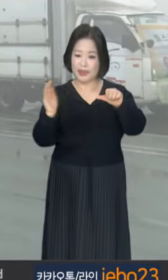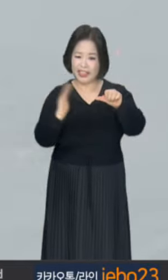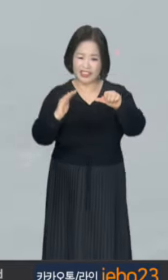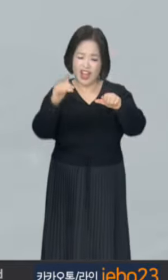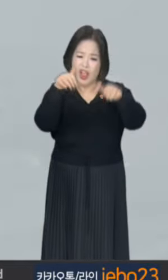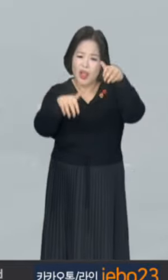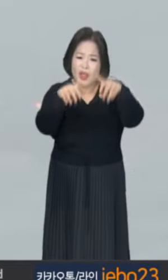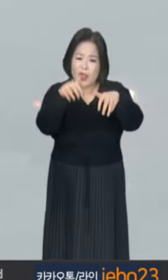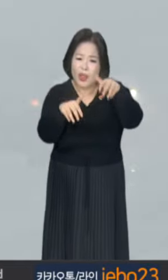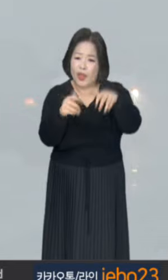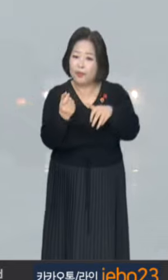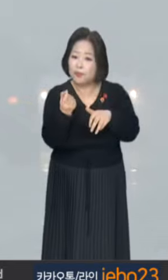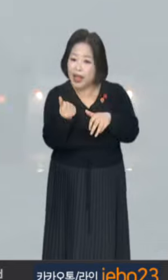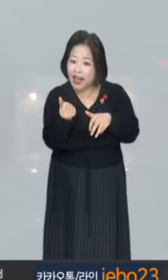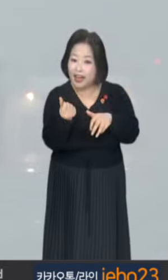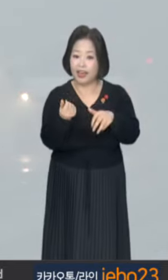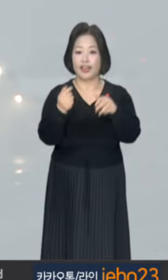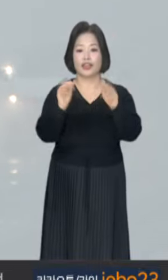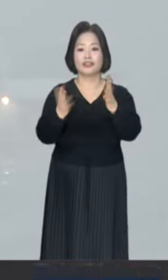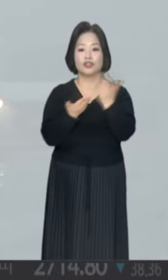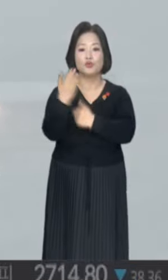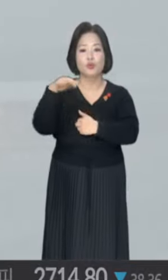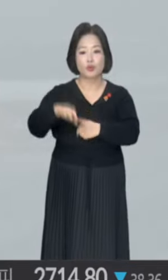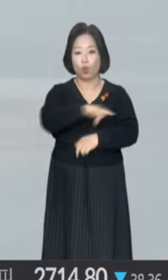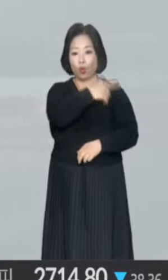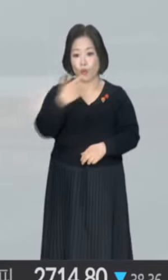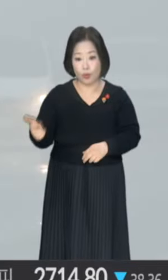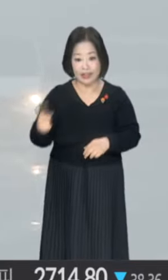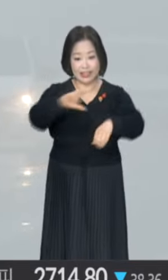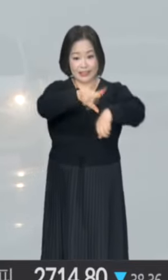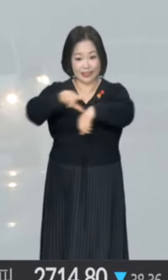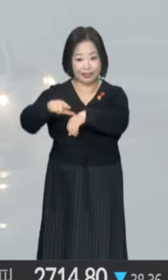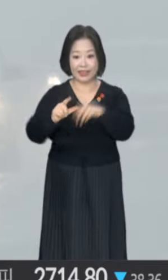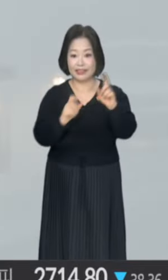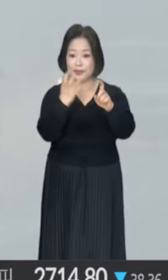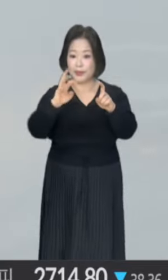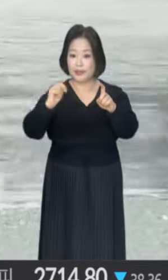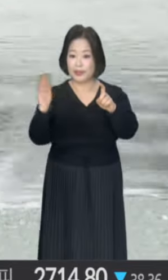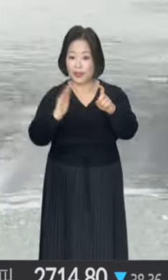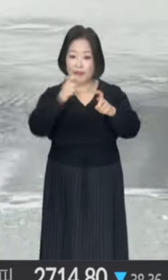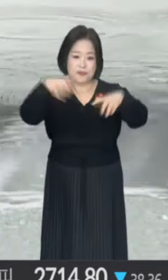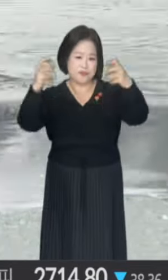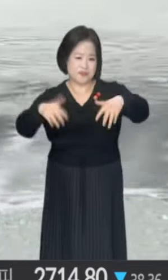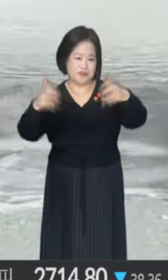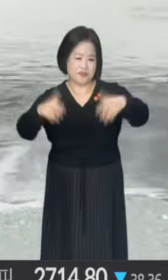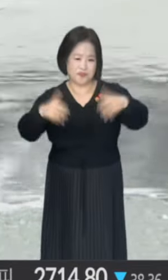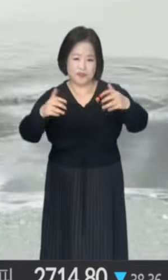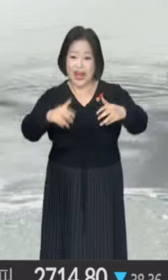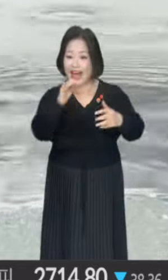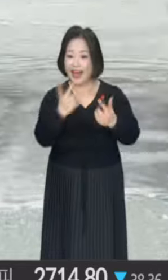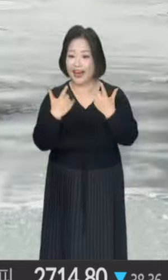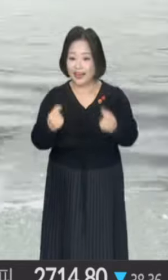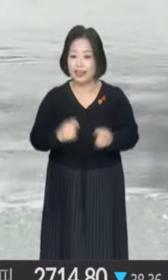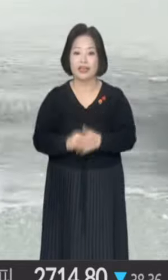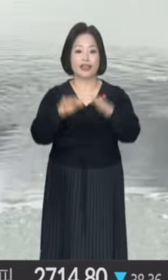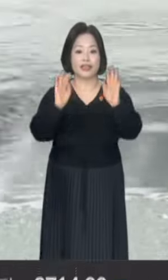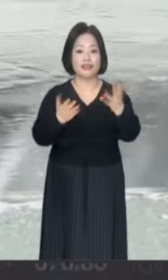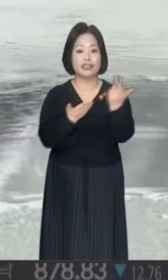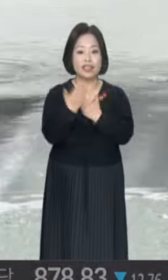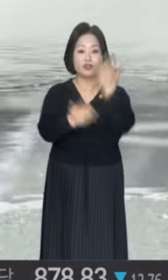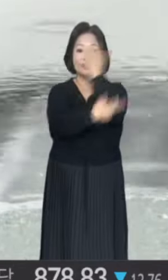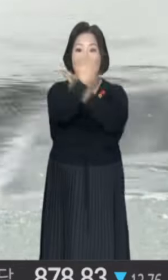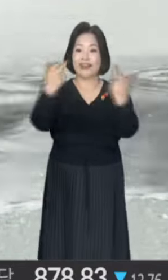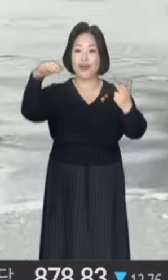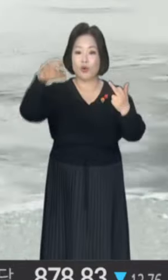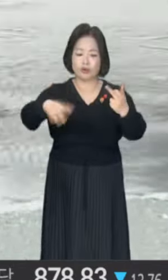양이 많지는 않겠습니다. 특히 제주에는 오늘 오후까지 시간당 10mm 안팎의 비가 강하게 집중될 때가 있겠습니다. 제주 산간